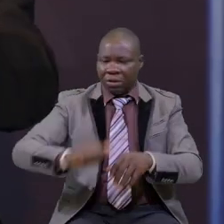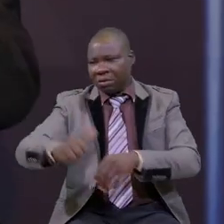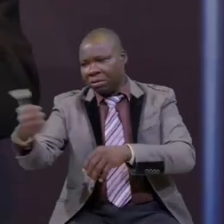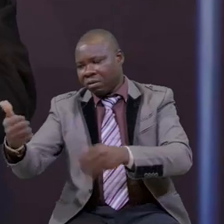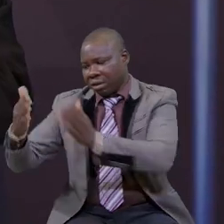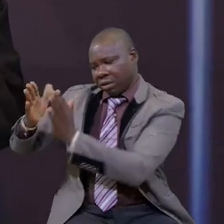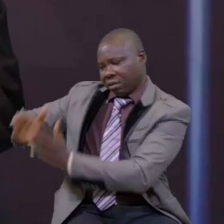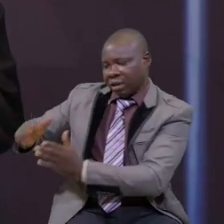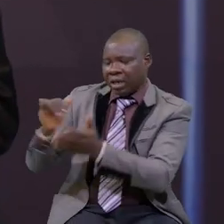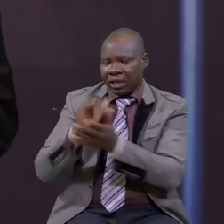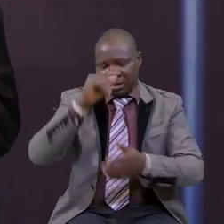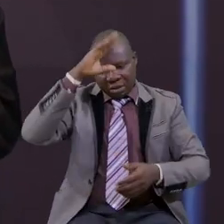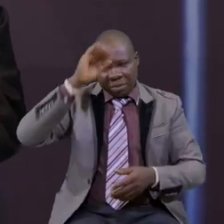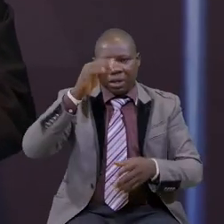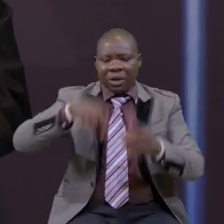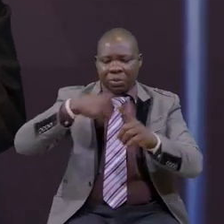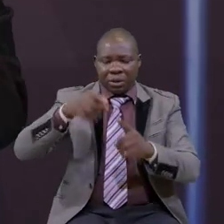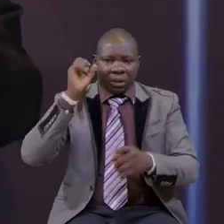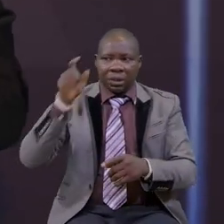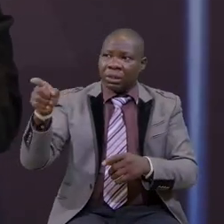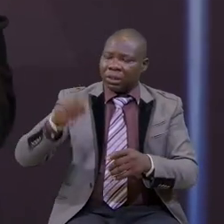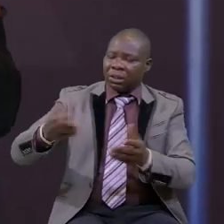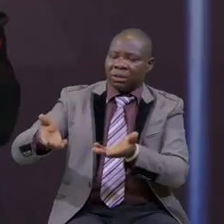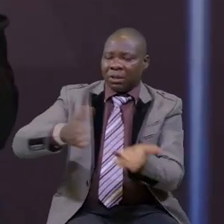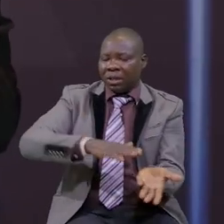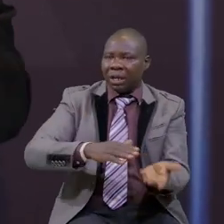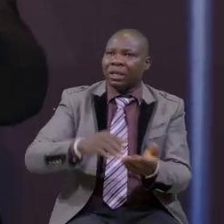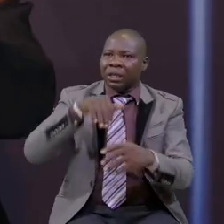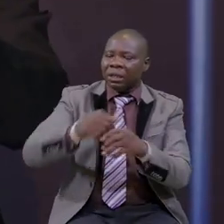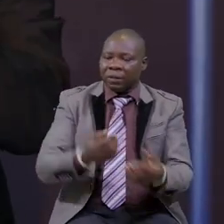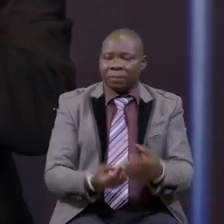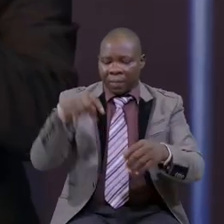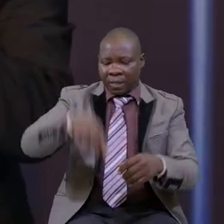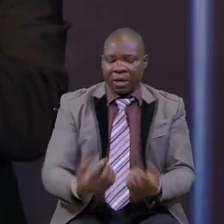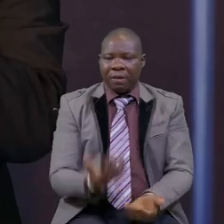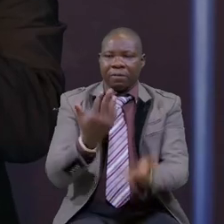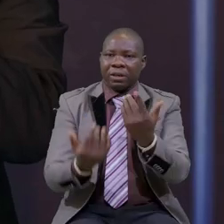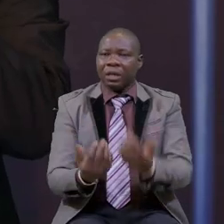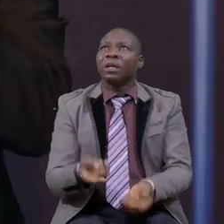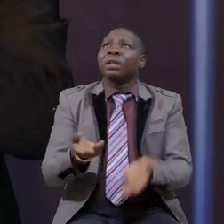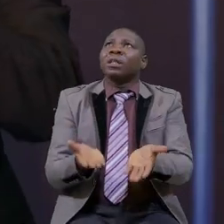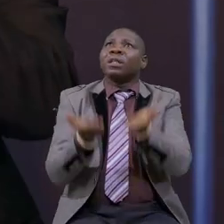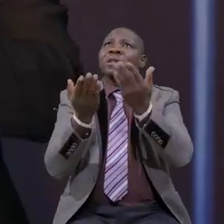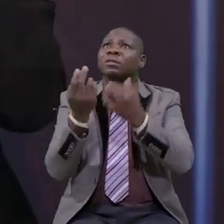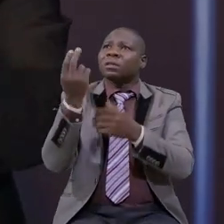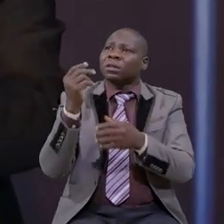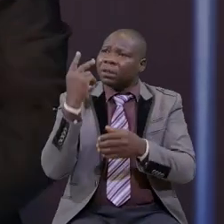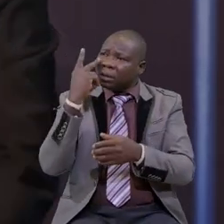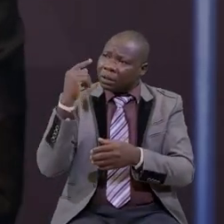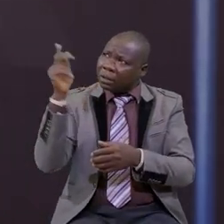l'homme, le riche, quand il est mort, il était dans le séjour des morts en affaires, étant dans les tourments au